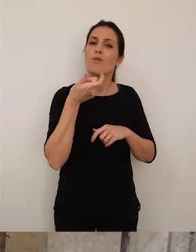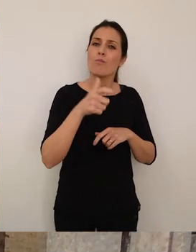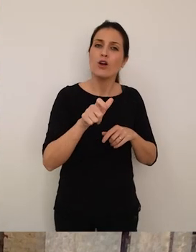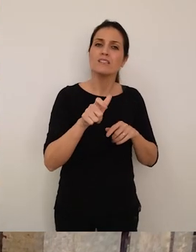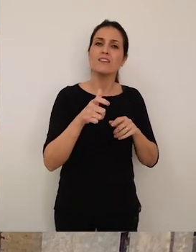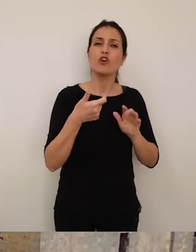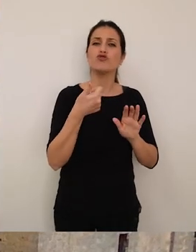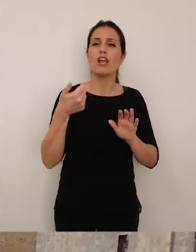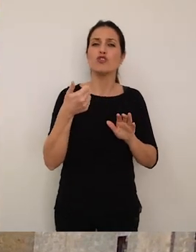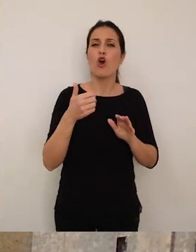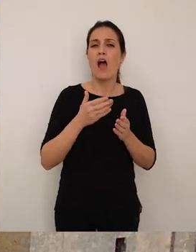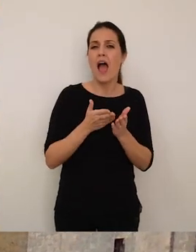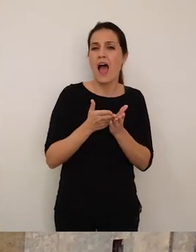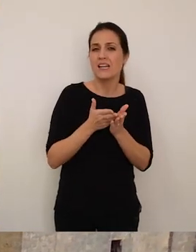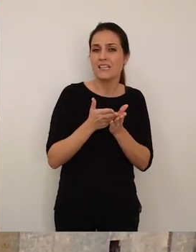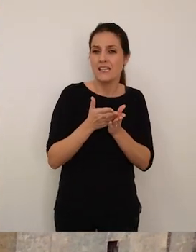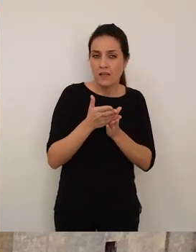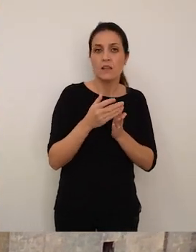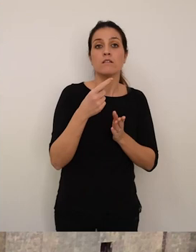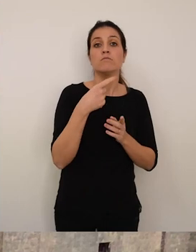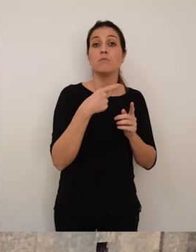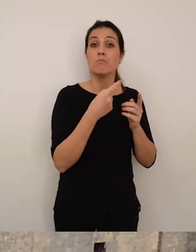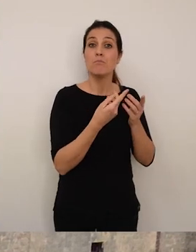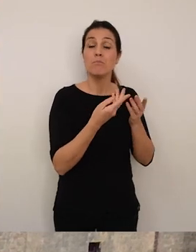offerto protezione e sicurezza agli abitanti del borgo.